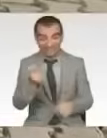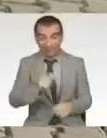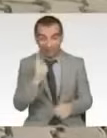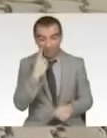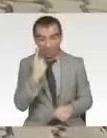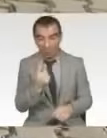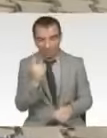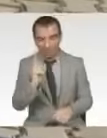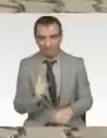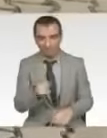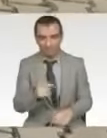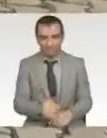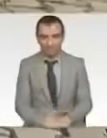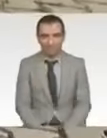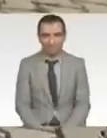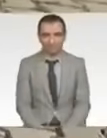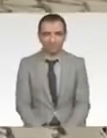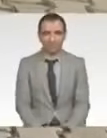göreyim önce.